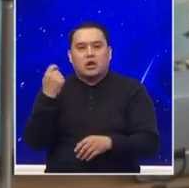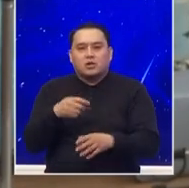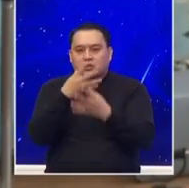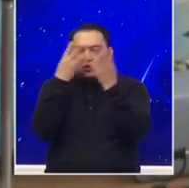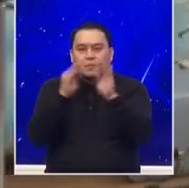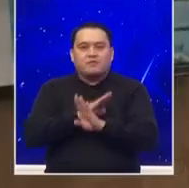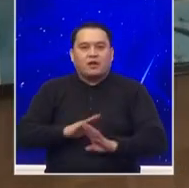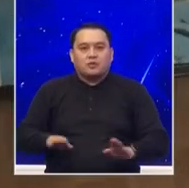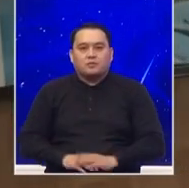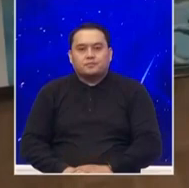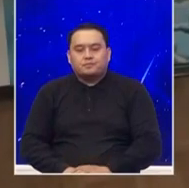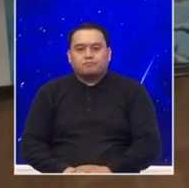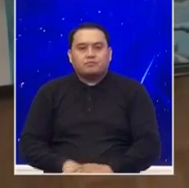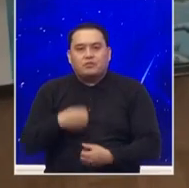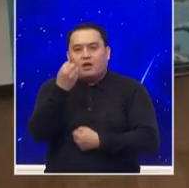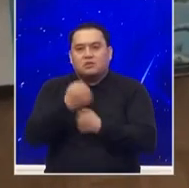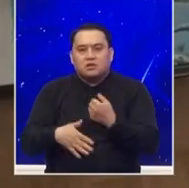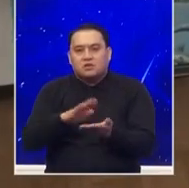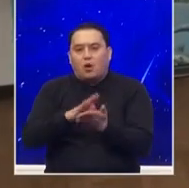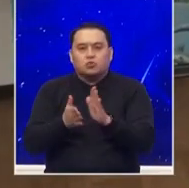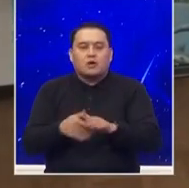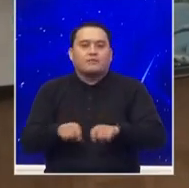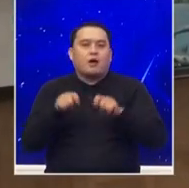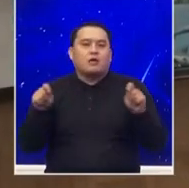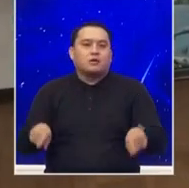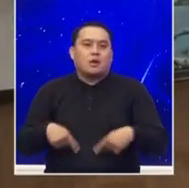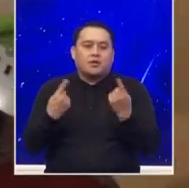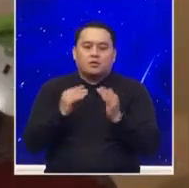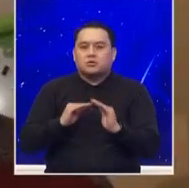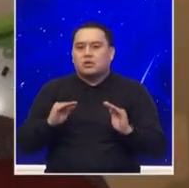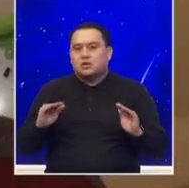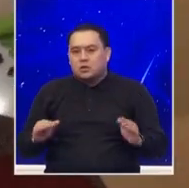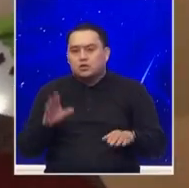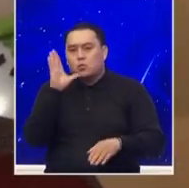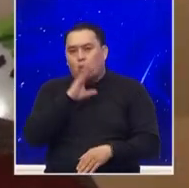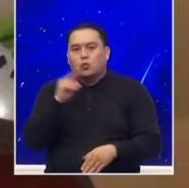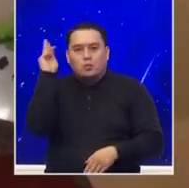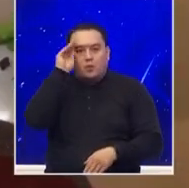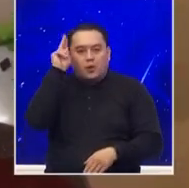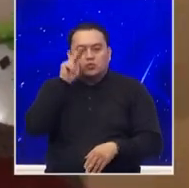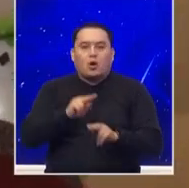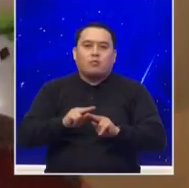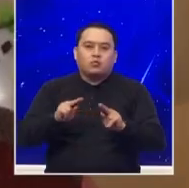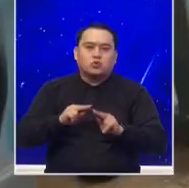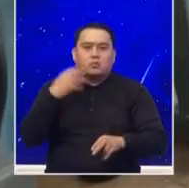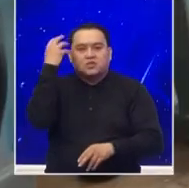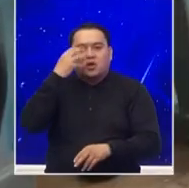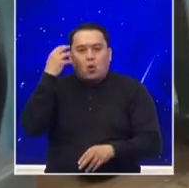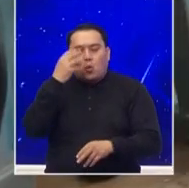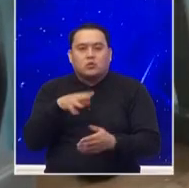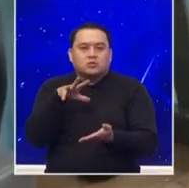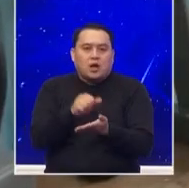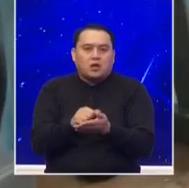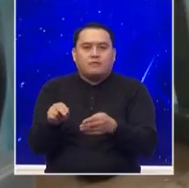не забывают. В центре созданы все условия для реабилитации детей. Здесь они смогут получать услуги дефектолога, психолога,